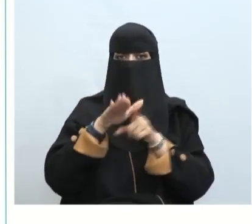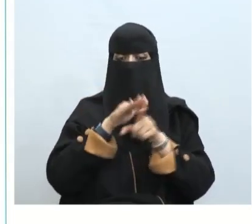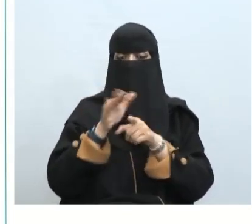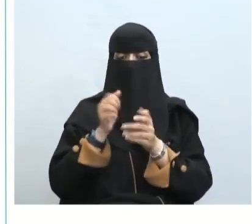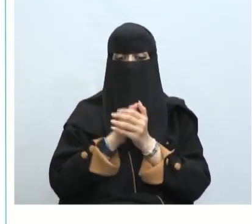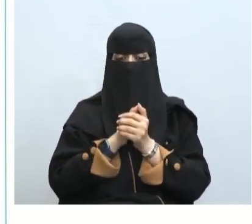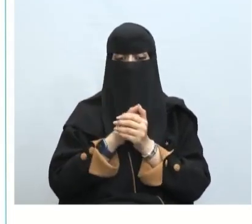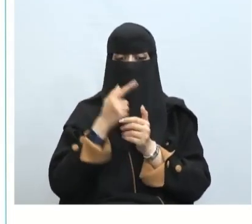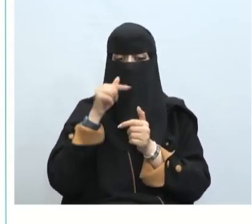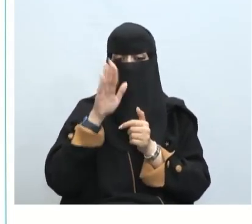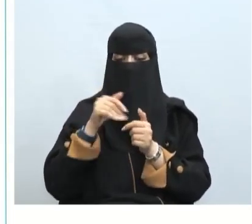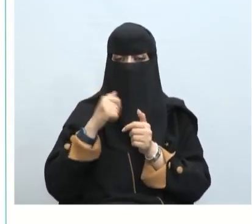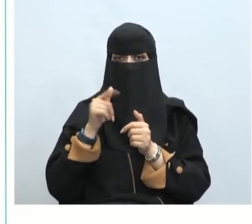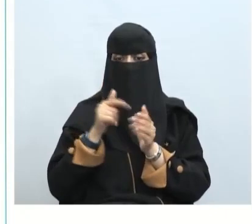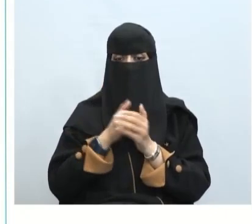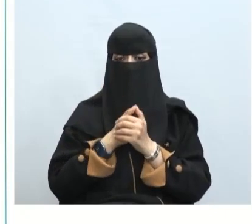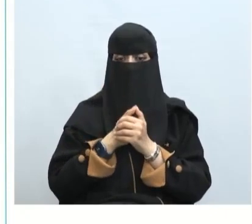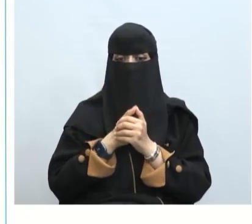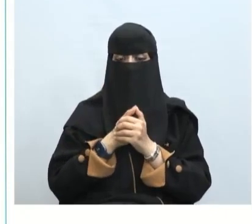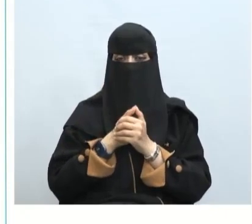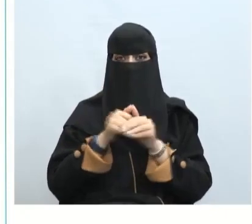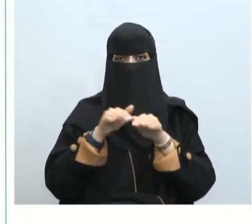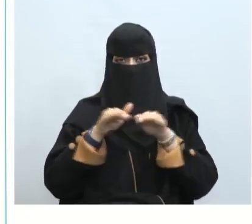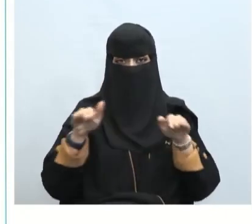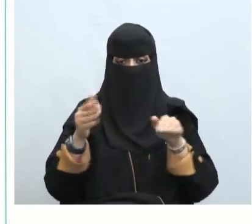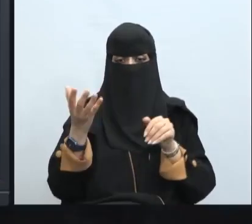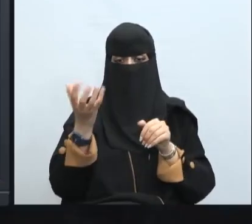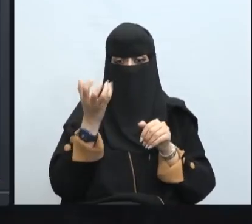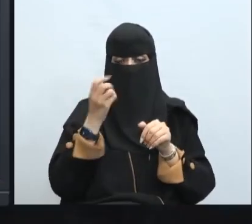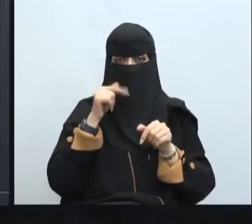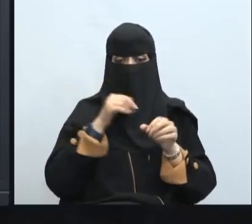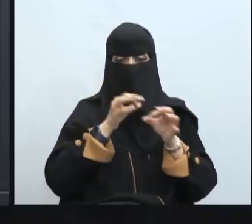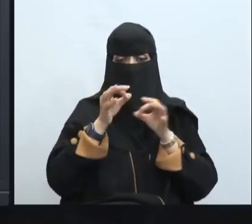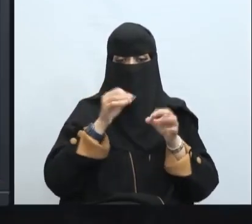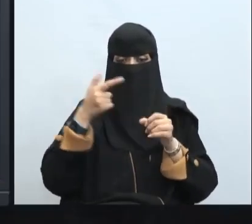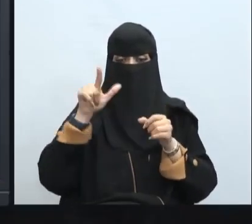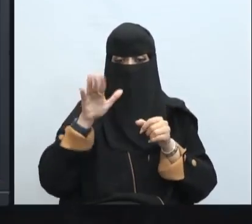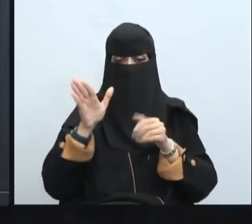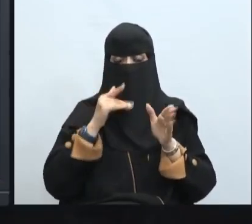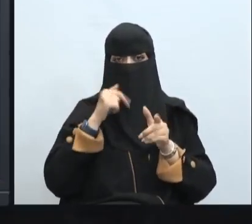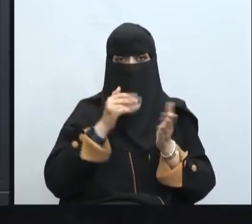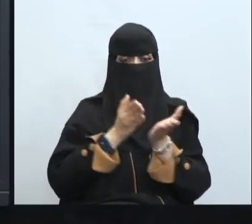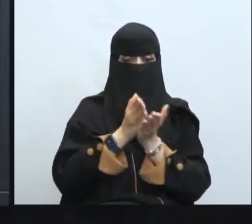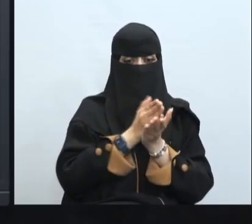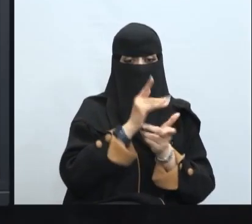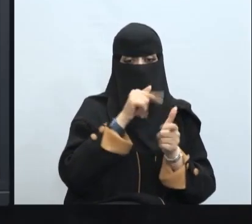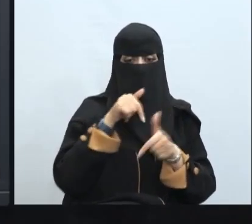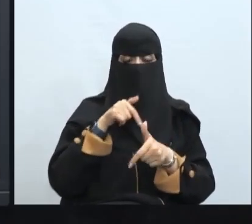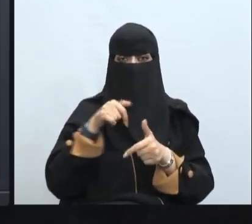الوطني الاستقرار الموارد التخطيط السليم الاجراءات